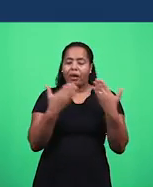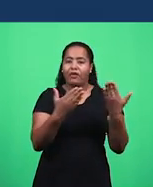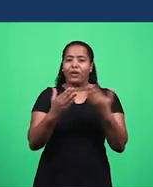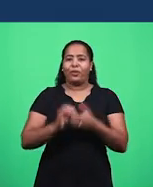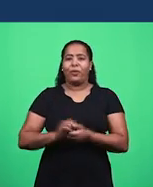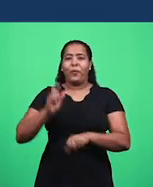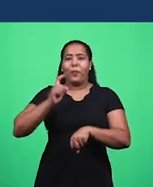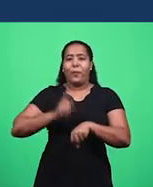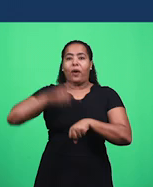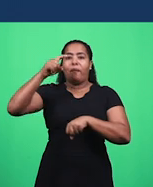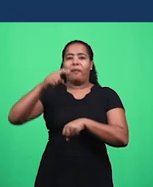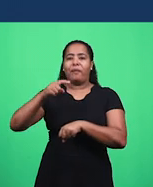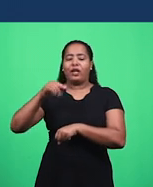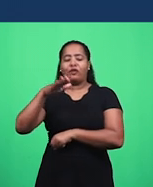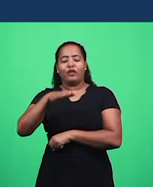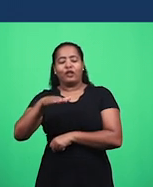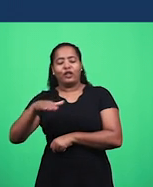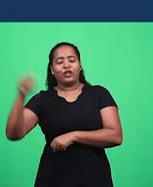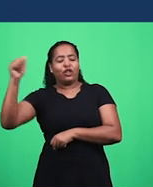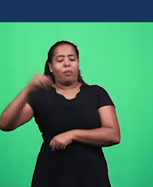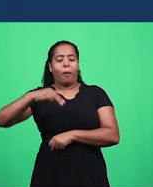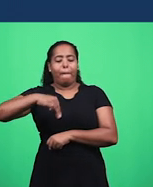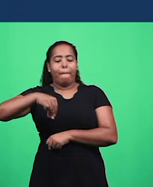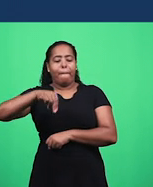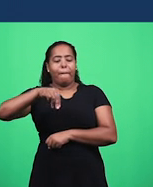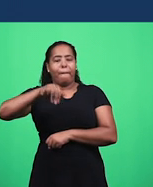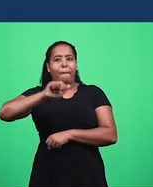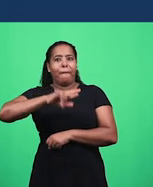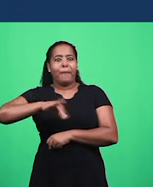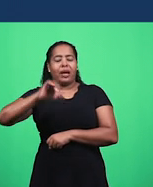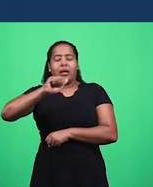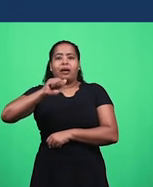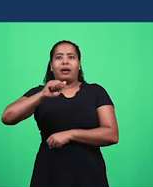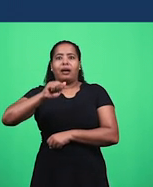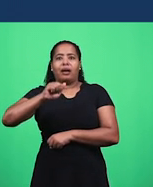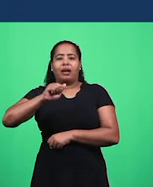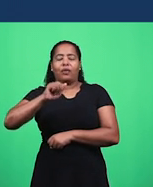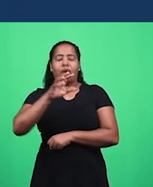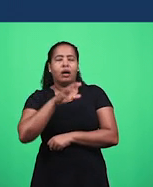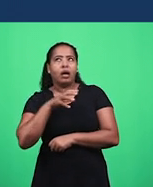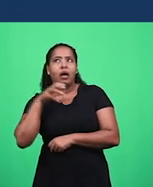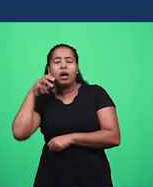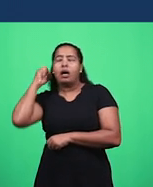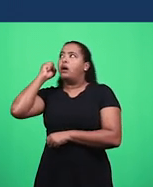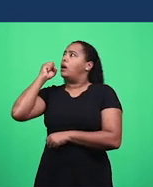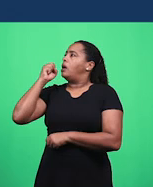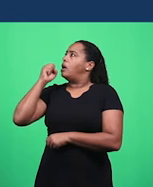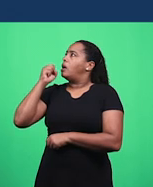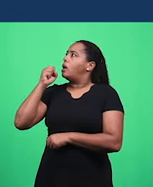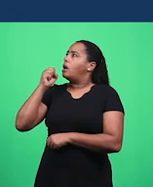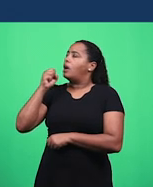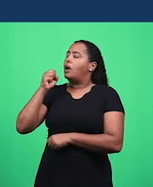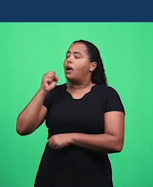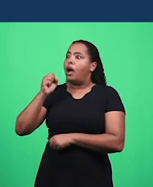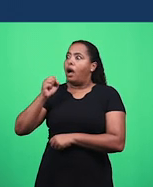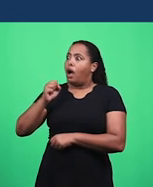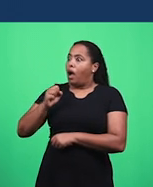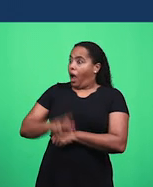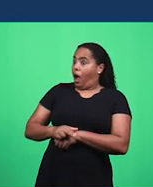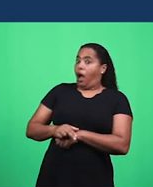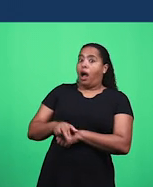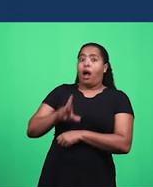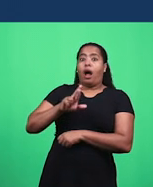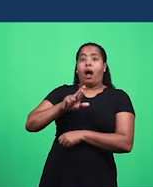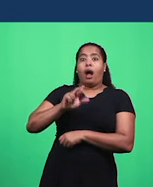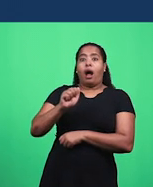ей? Он назвал ее по имени. Когда Он сказал «Мария», когда она услышала, как Он по имени ее